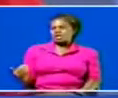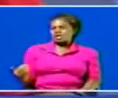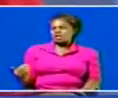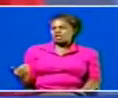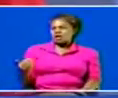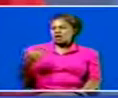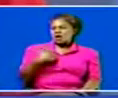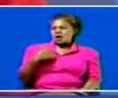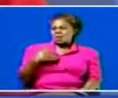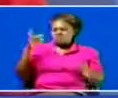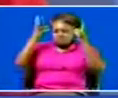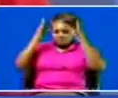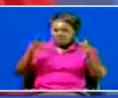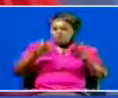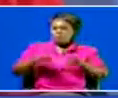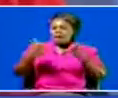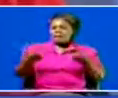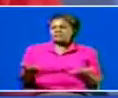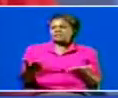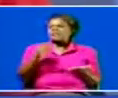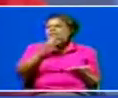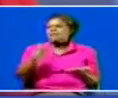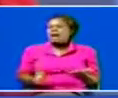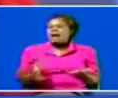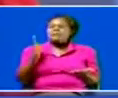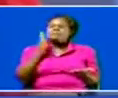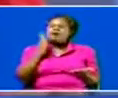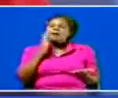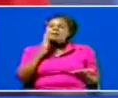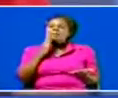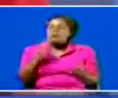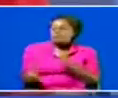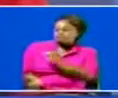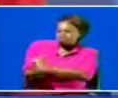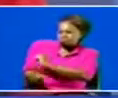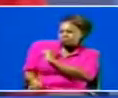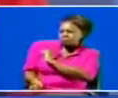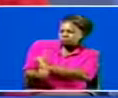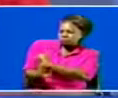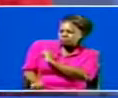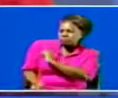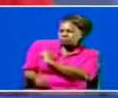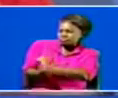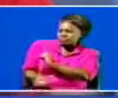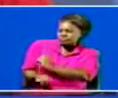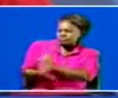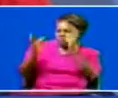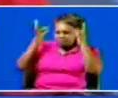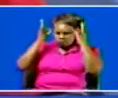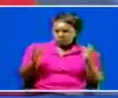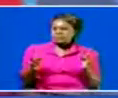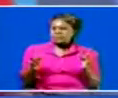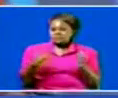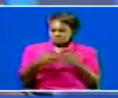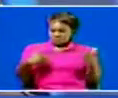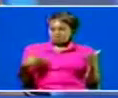kuna bridal shower. Ama wale nyanya zetu makumbwi. Makumbwi ya. Wakashauri wale wanawali, mtu akashaurika mpaka